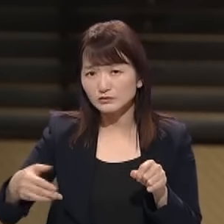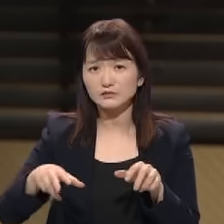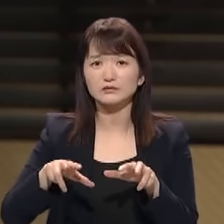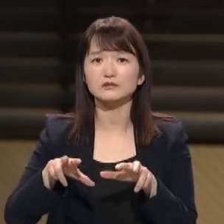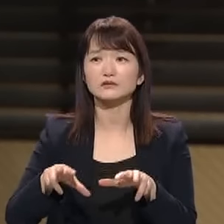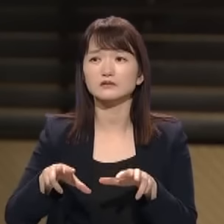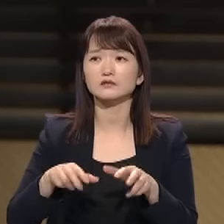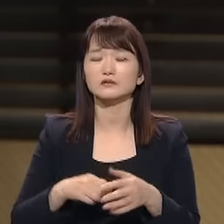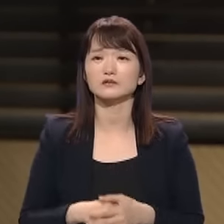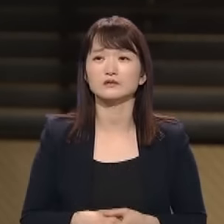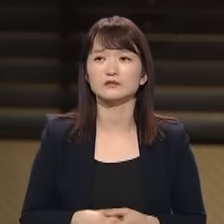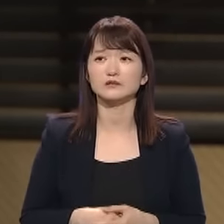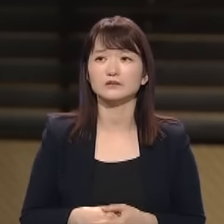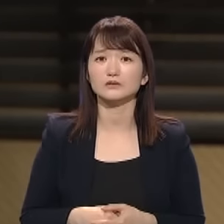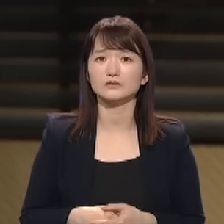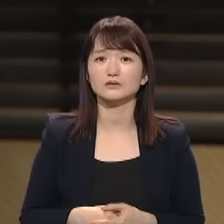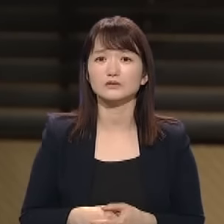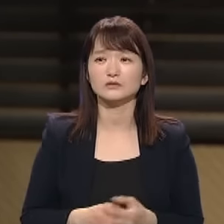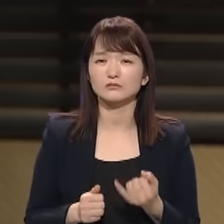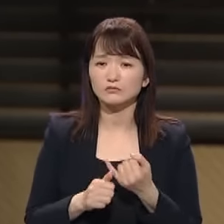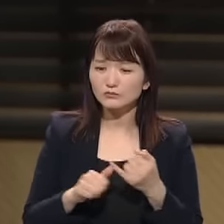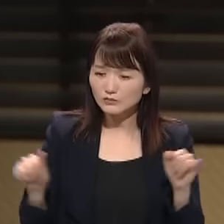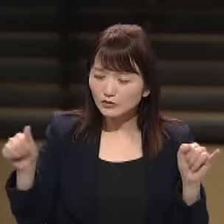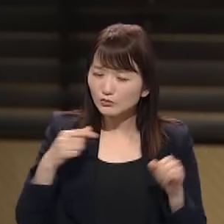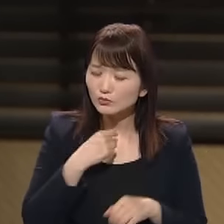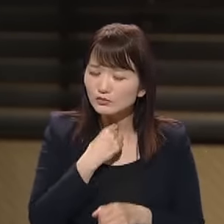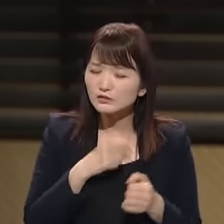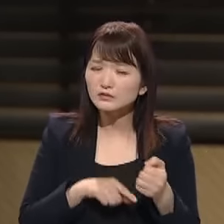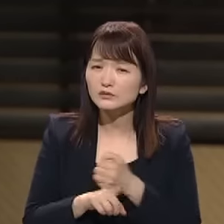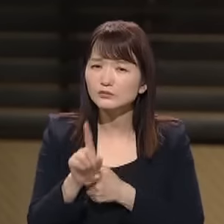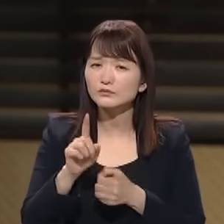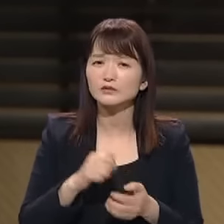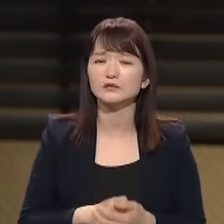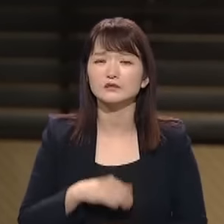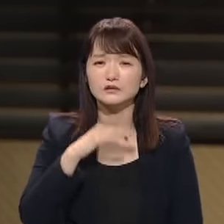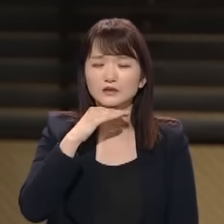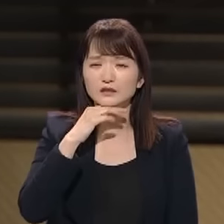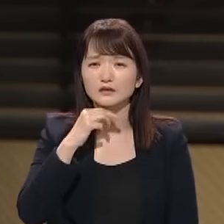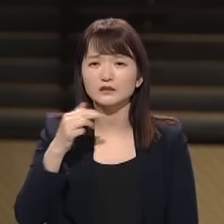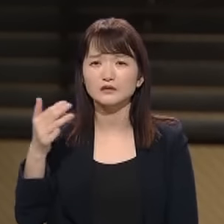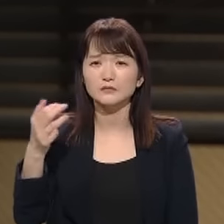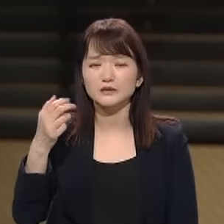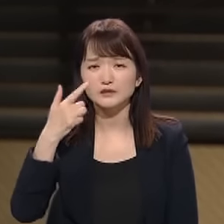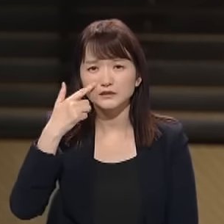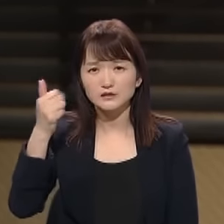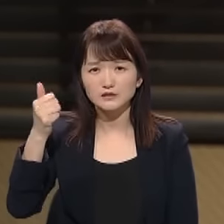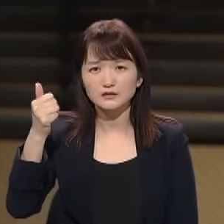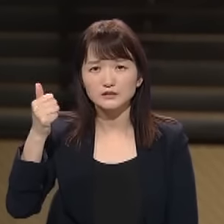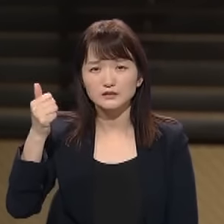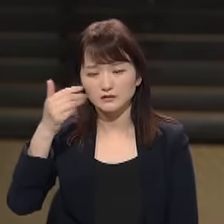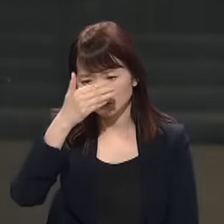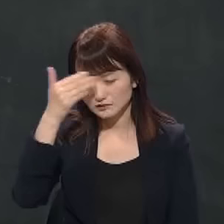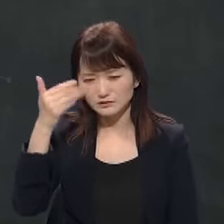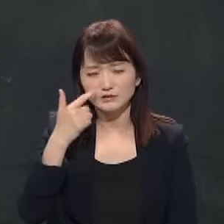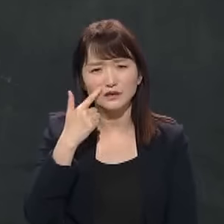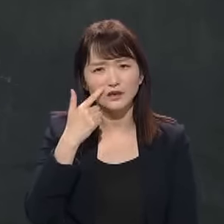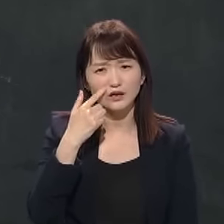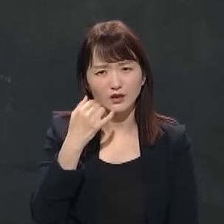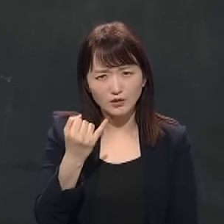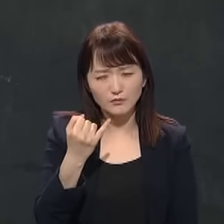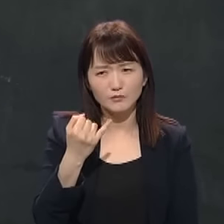이렇게 결별을 하고 싶어 하신 걸까 싶은데 이 80대인 아버지가 젊어서부터 어머니도 그렇고 자식도